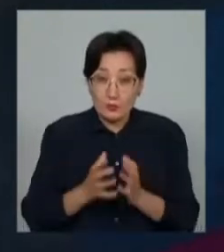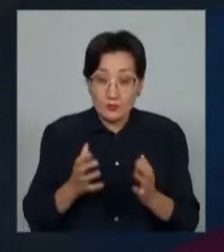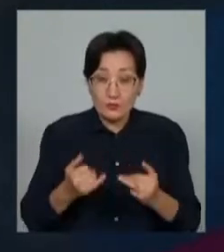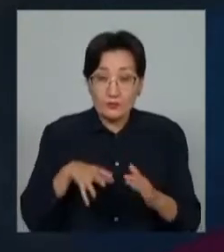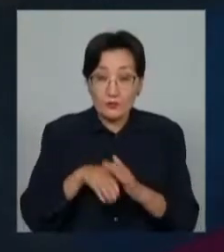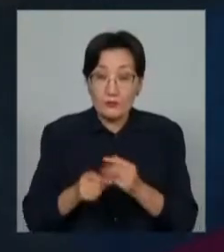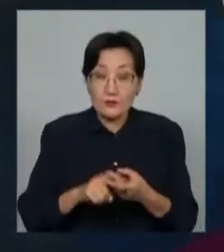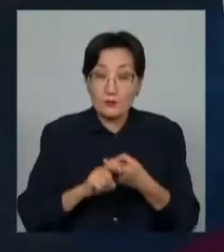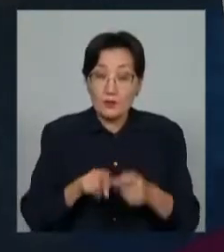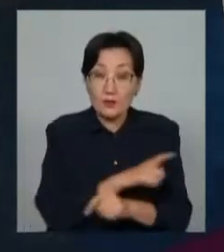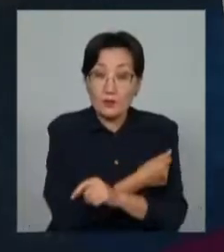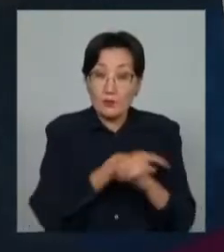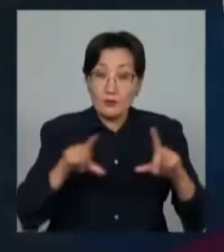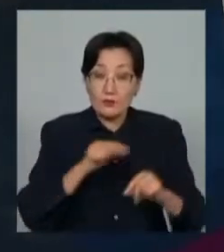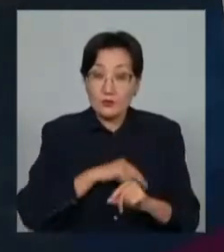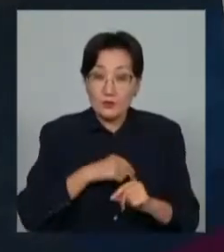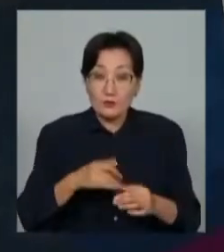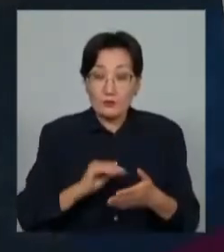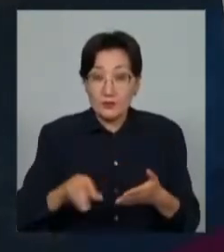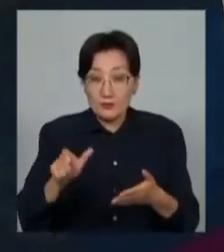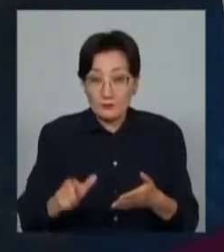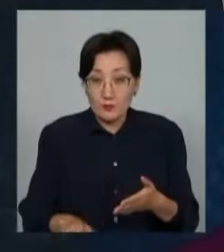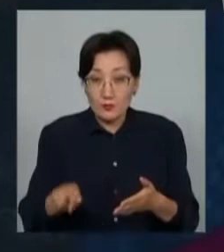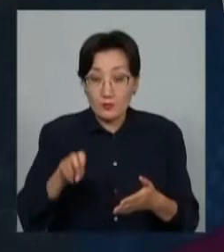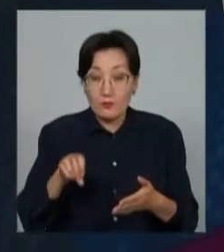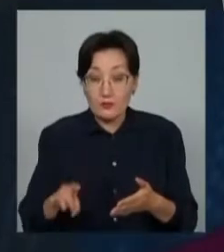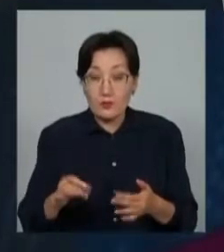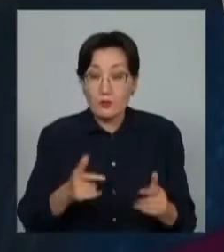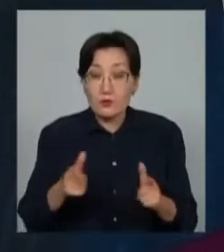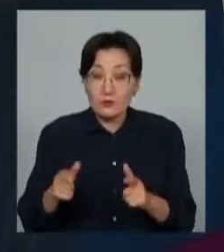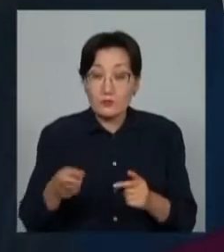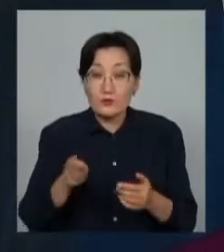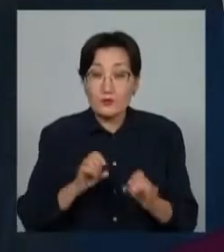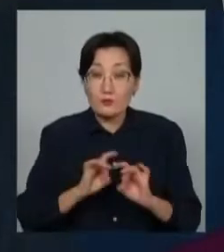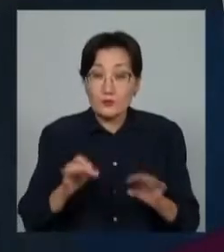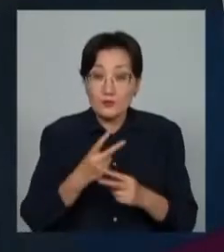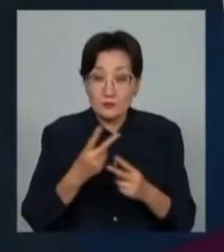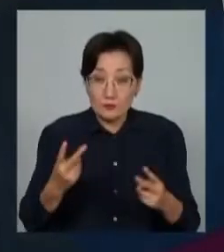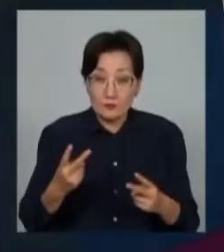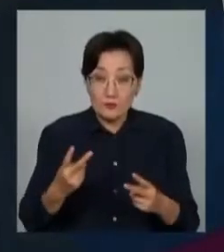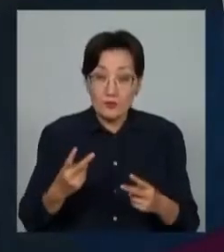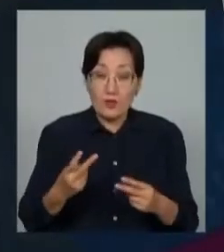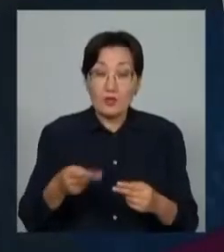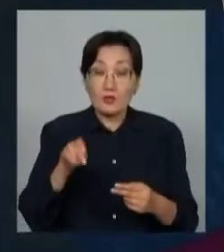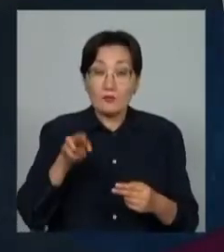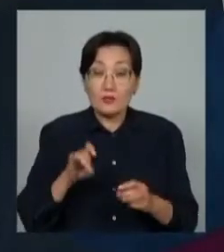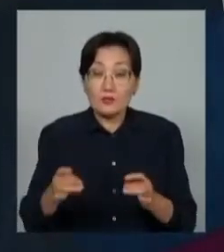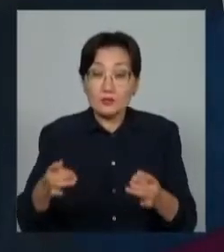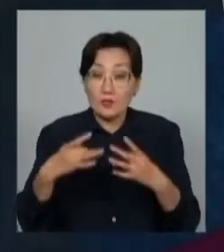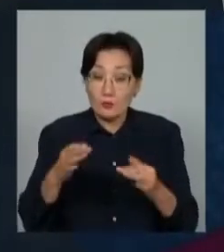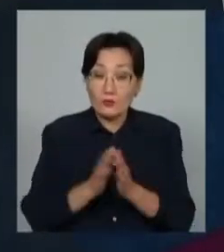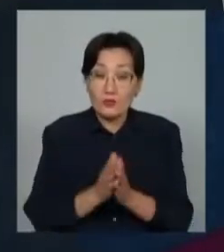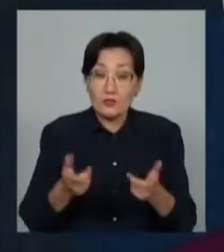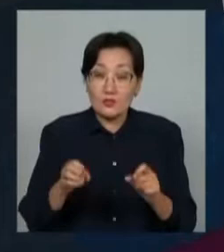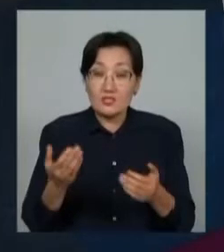в одной из инфекционных больниц работает наш корреспондент Дамир Анитов. Он готов поделиться увиденным. Дамир, расскажи, пожалуйста,